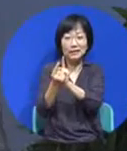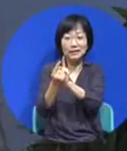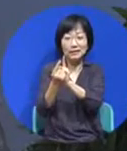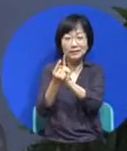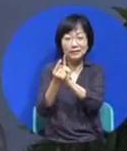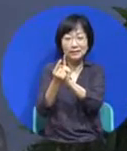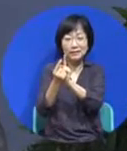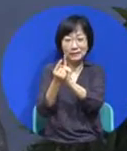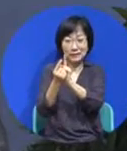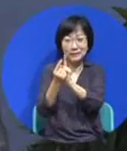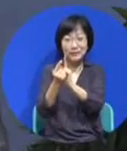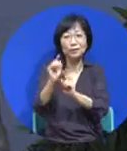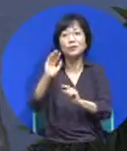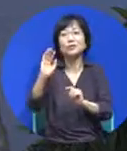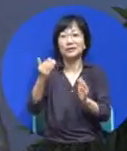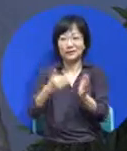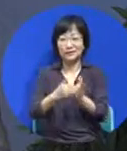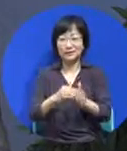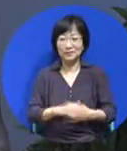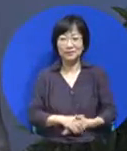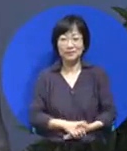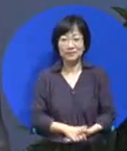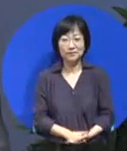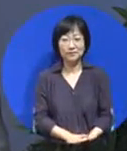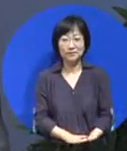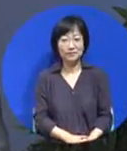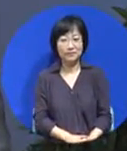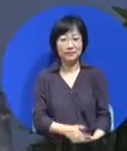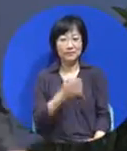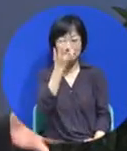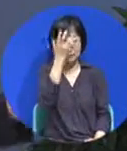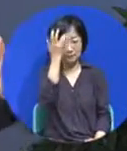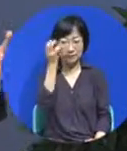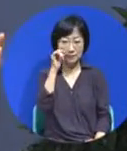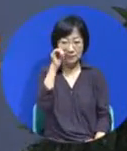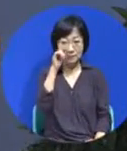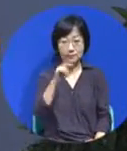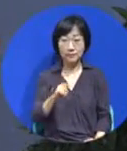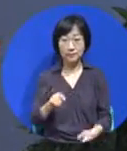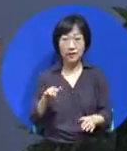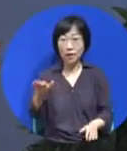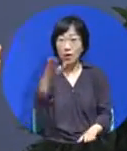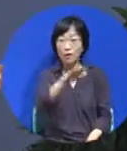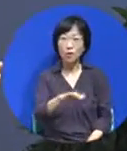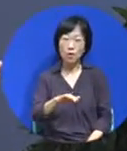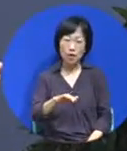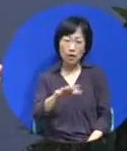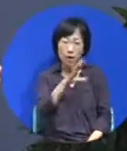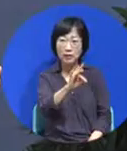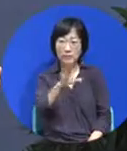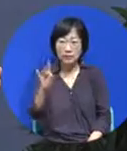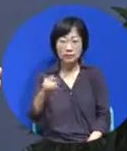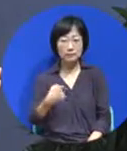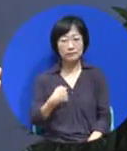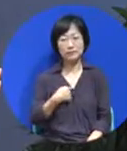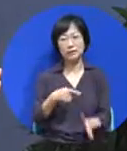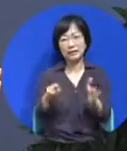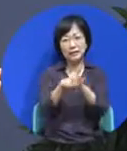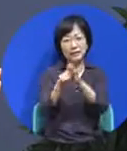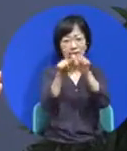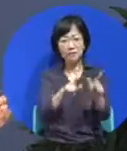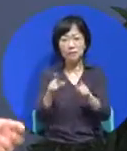to suffer, but that was the way for him to meet the Pharaoh. 그렇죠. 오늘 여러분이 우리 어떻게 신앙생활 됩니까? 많이 질문합니다. So many of us ask